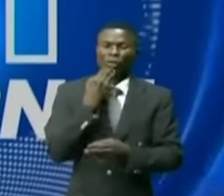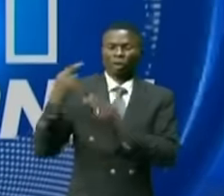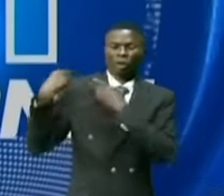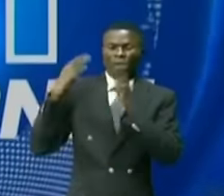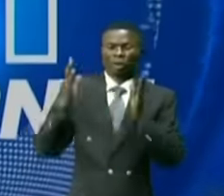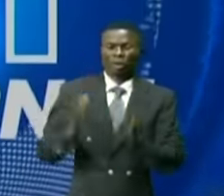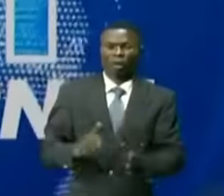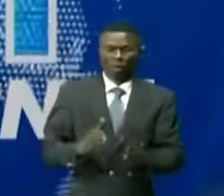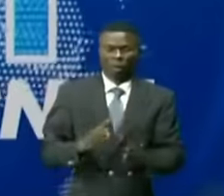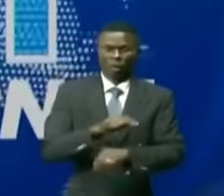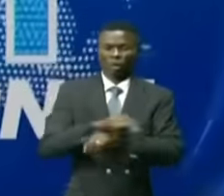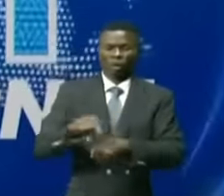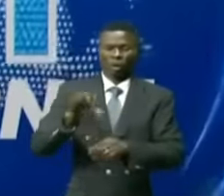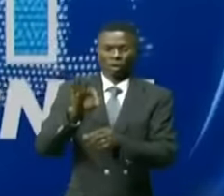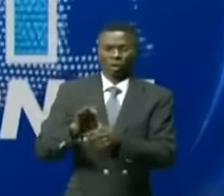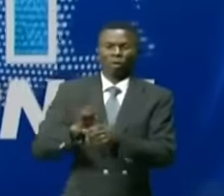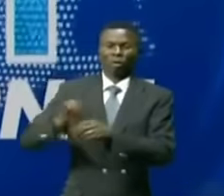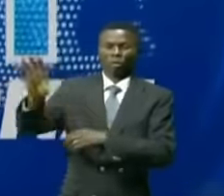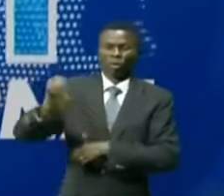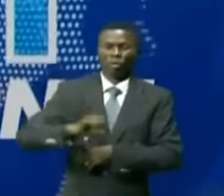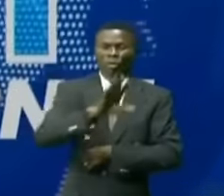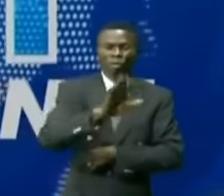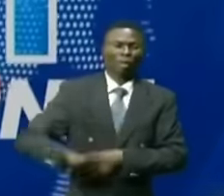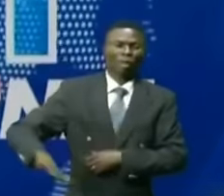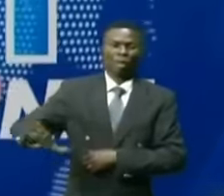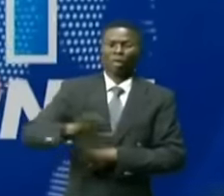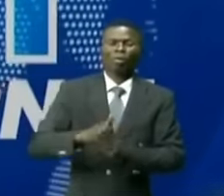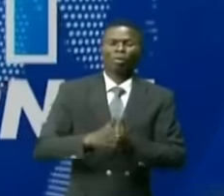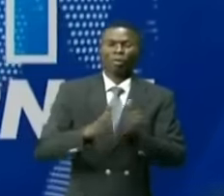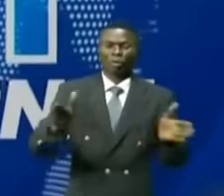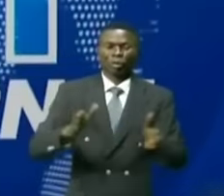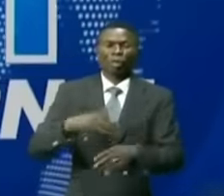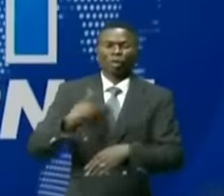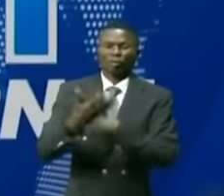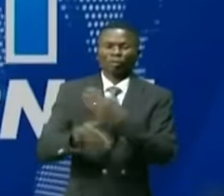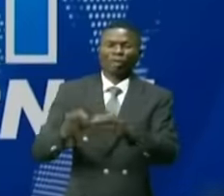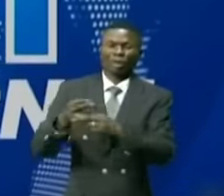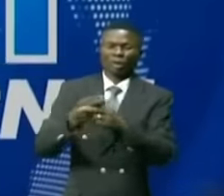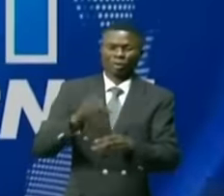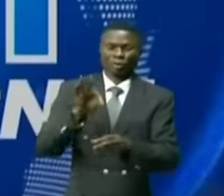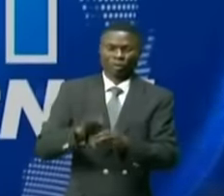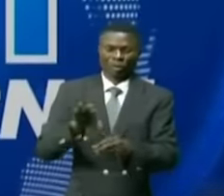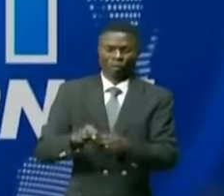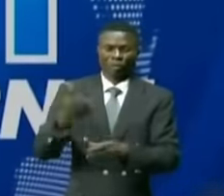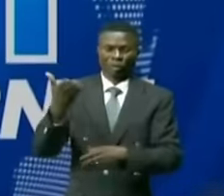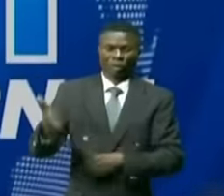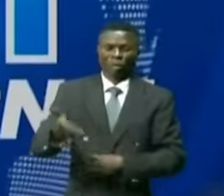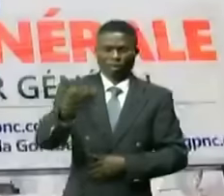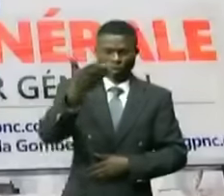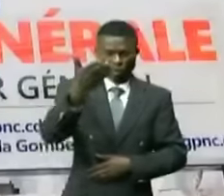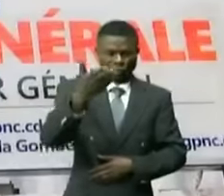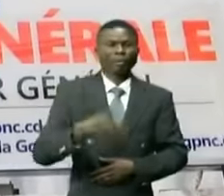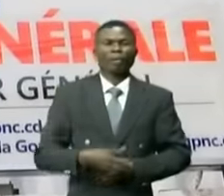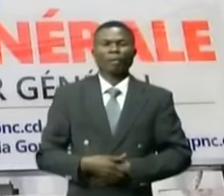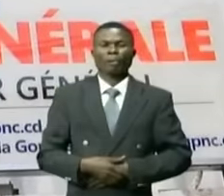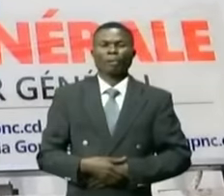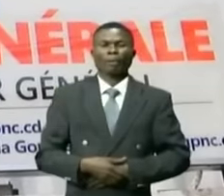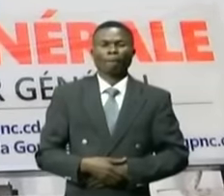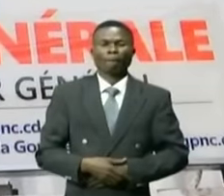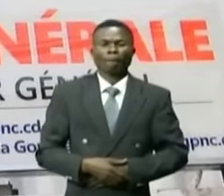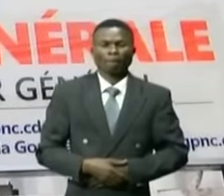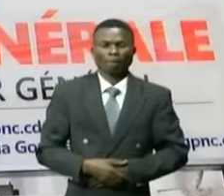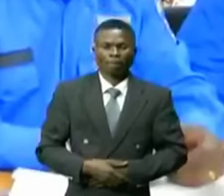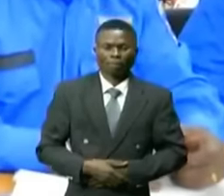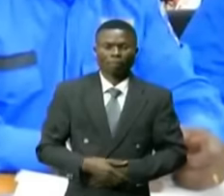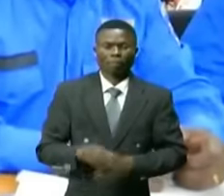responsables des antennes. Ils seront déployés dans l'ensemble du pays pour sécuriser les scrutins. Georges Frédéric Ndibou.